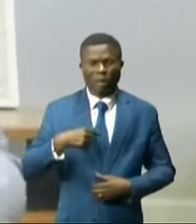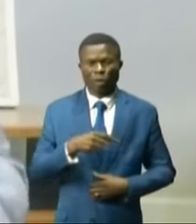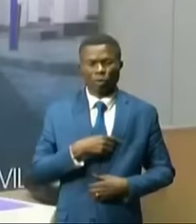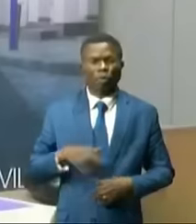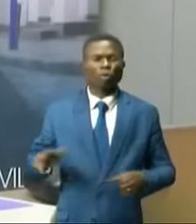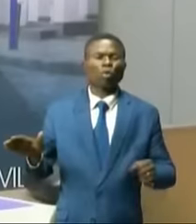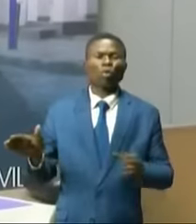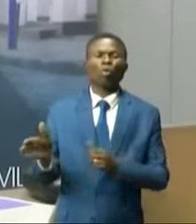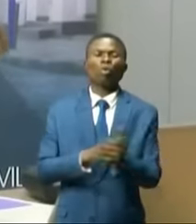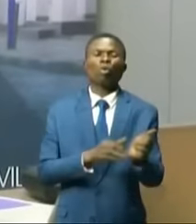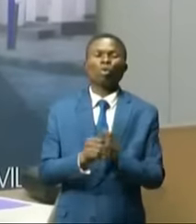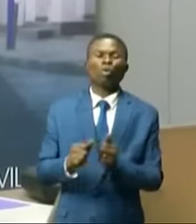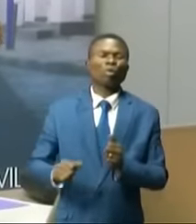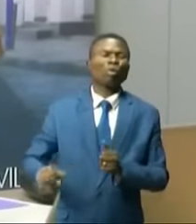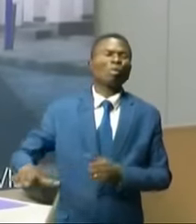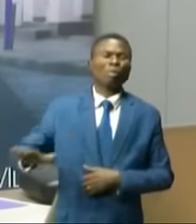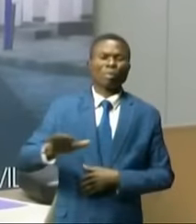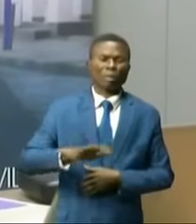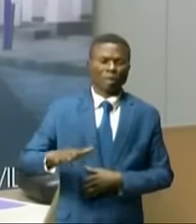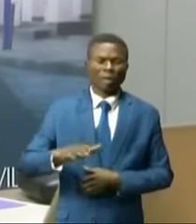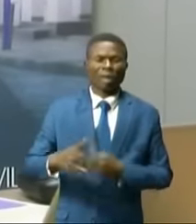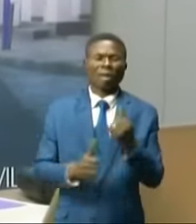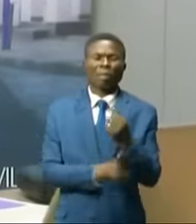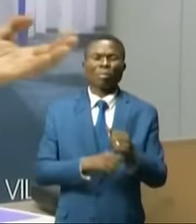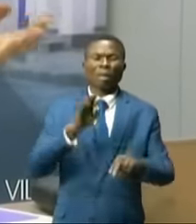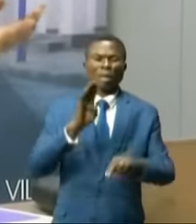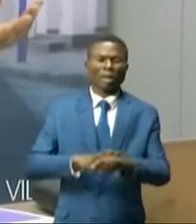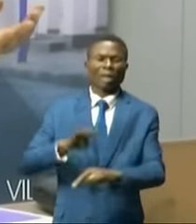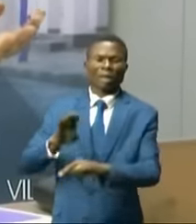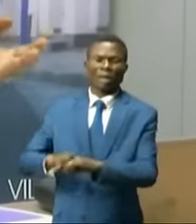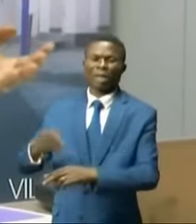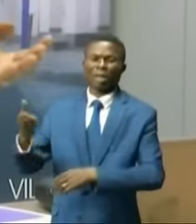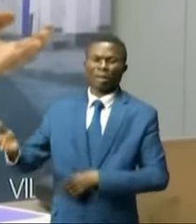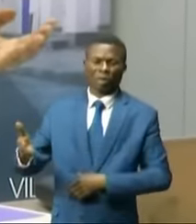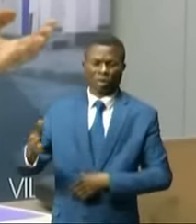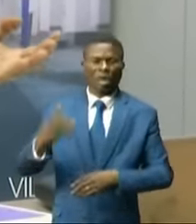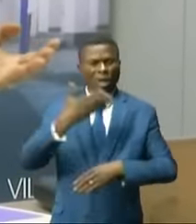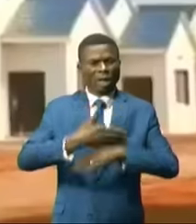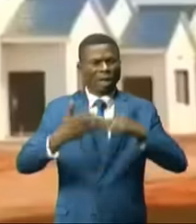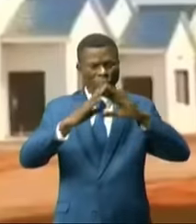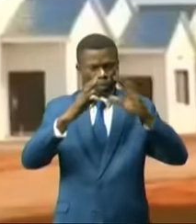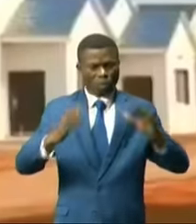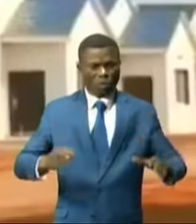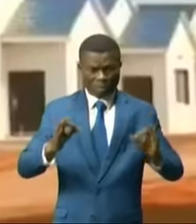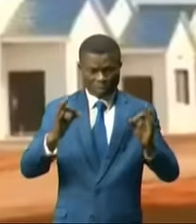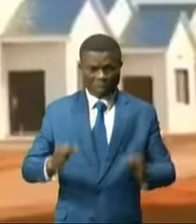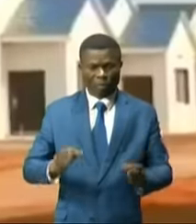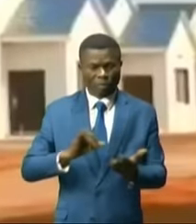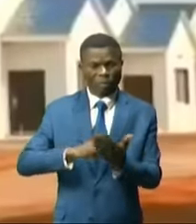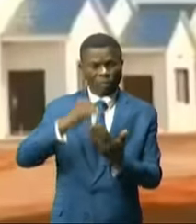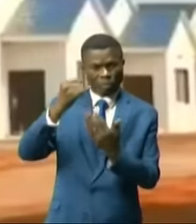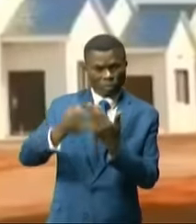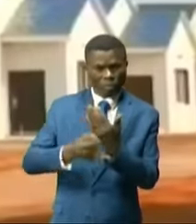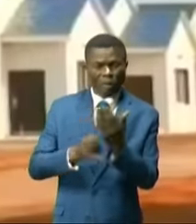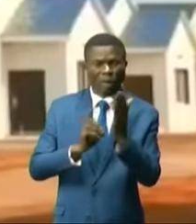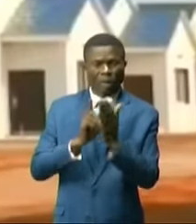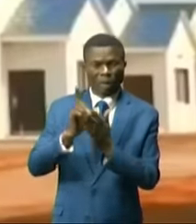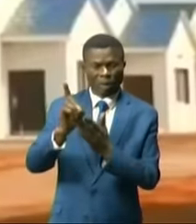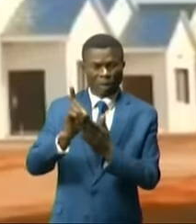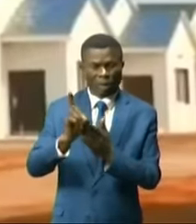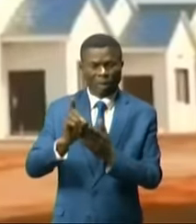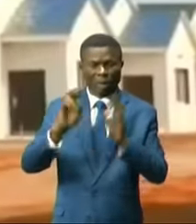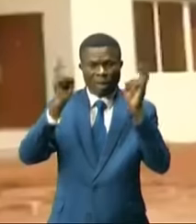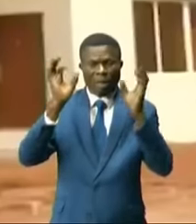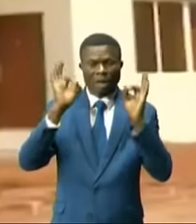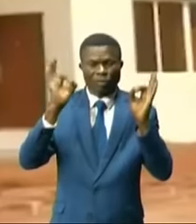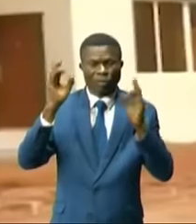de toutes parts. On a affaire des occupants inconnus en grande partie vont devoir voir leur maison être démolie. Ce projet de développement de la nouvelle